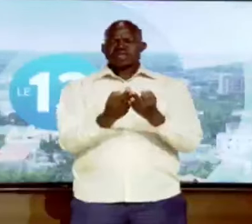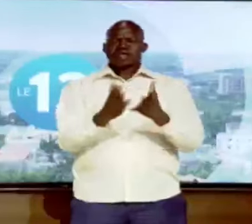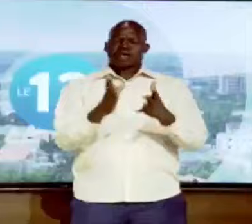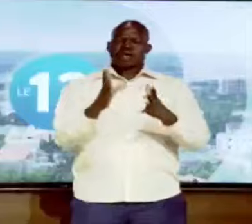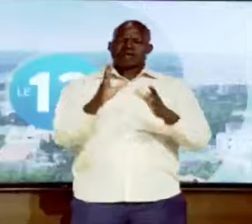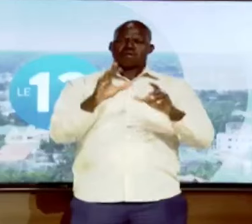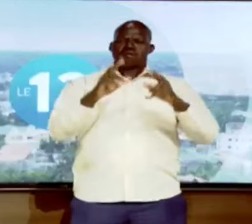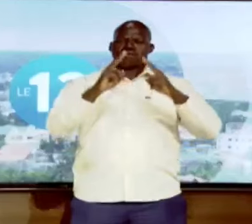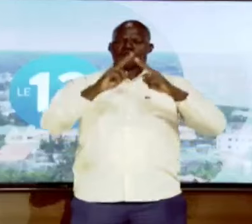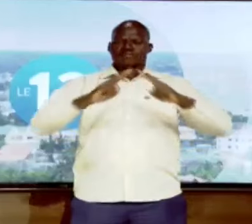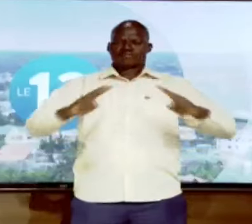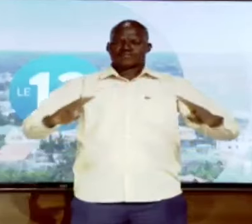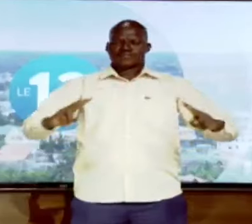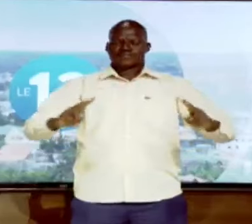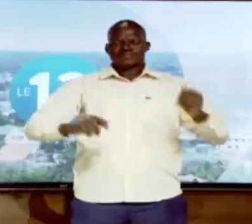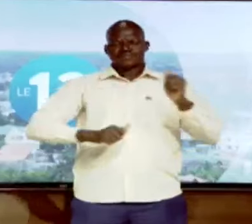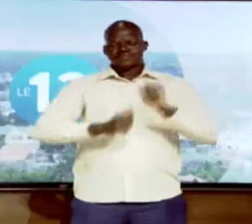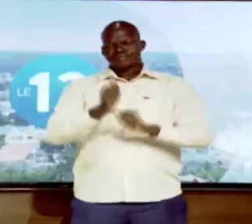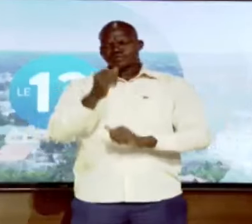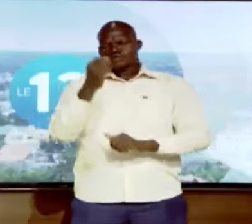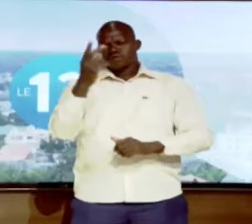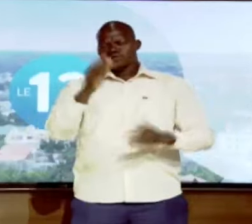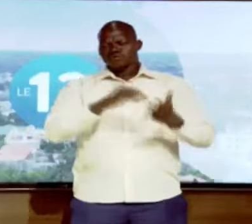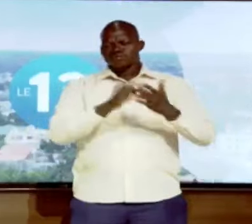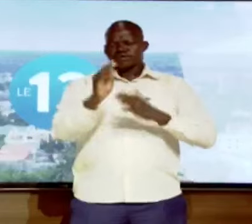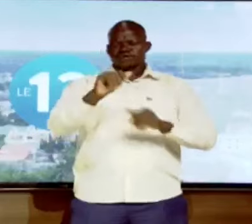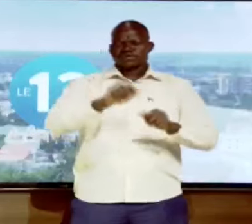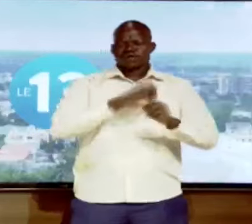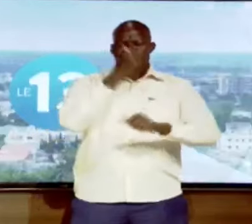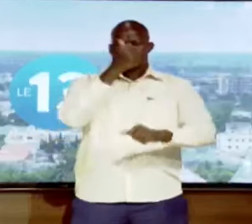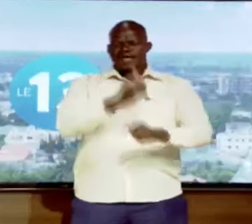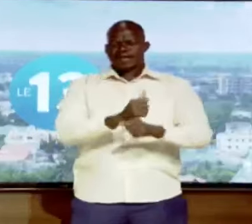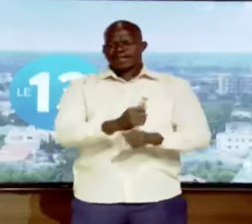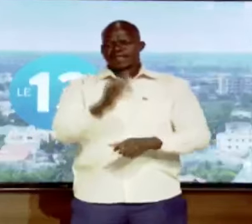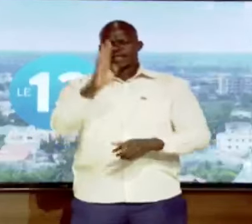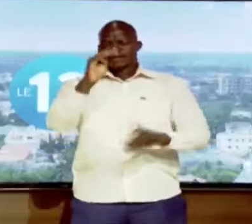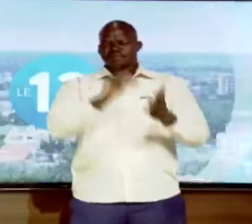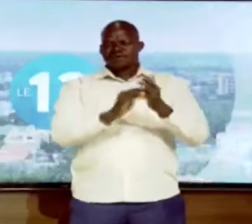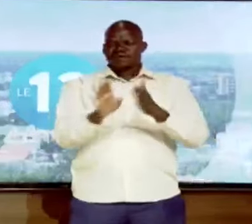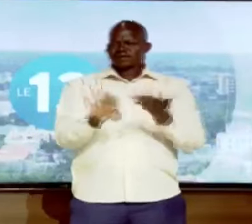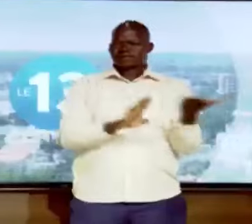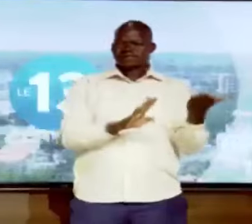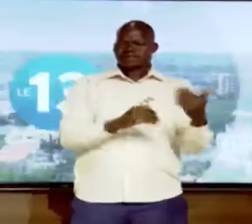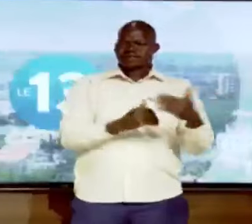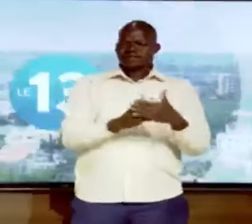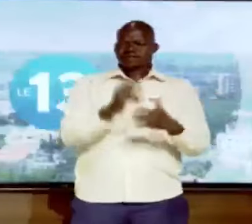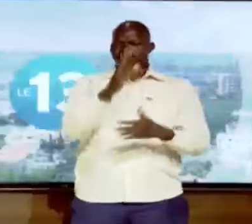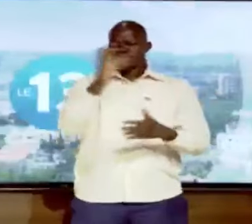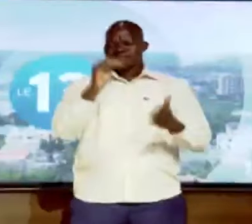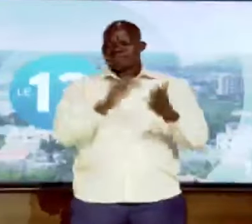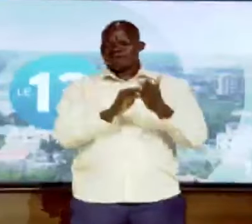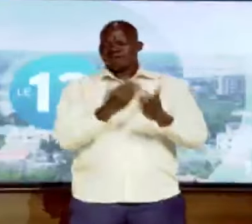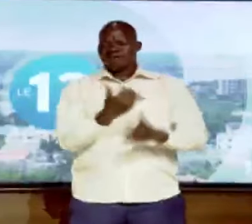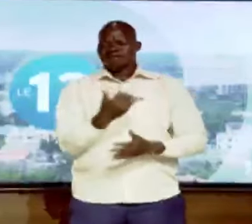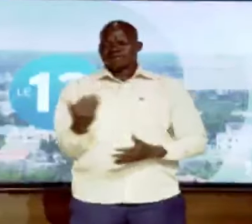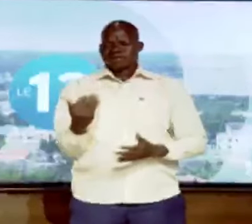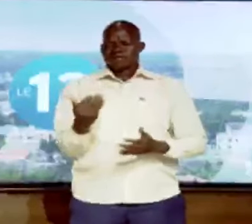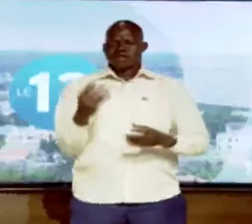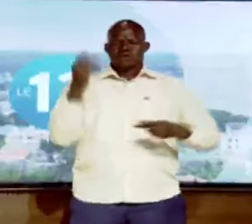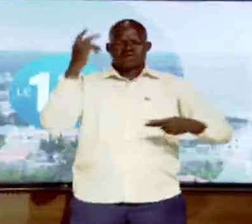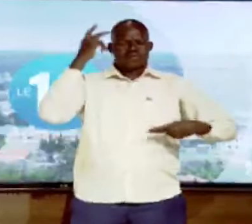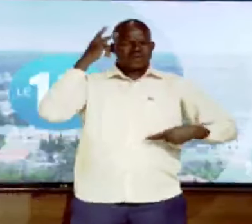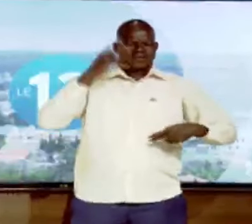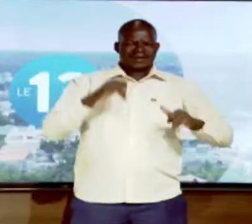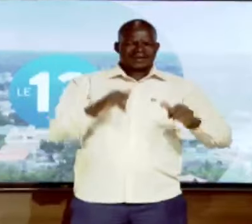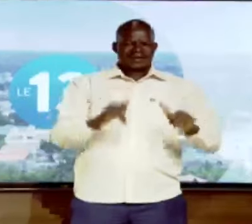rural plus de 11 millions de cas chaque année avec 4000 décès dont près de 3000 enfants le paludisme demeure un